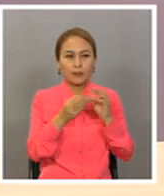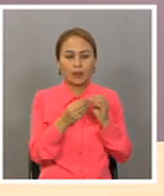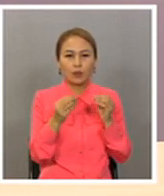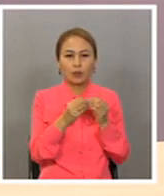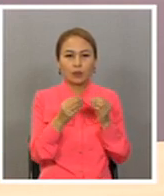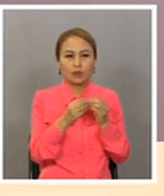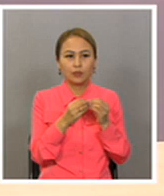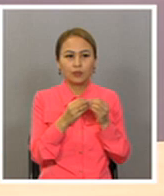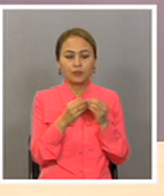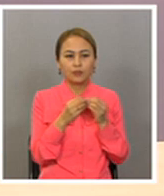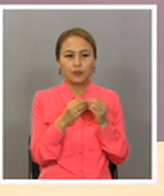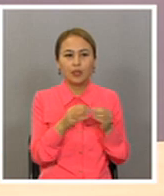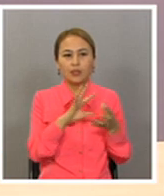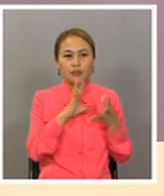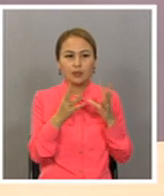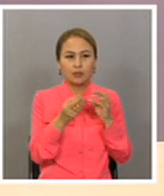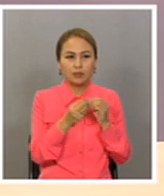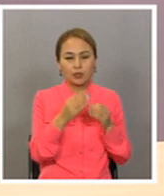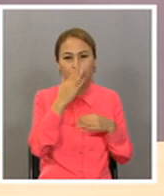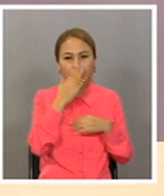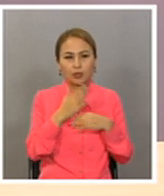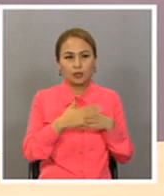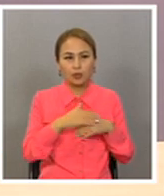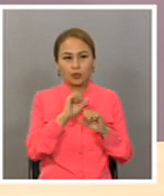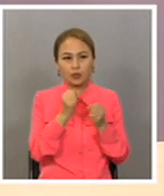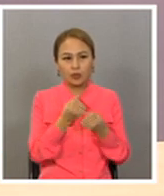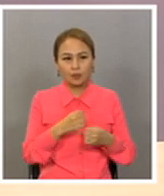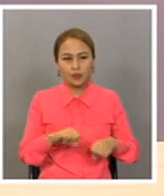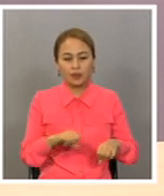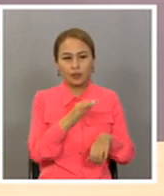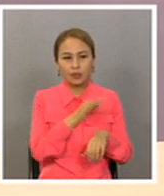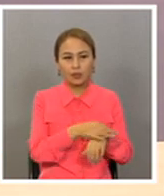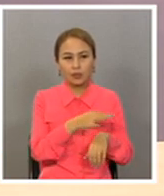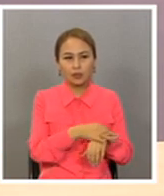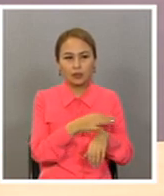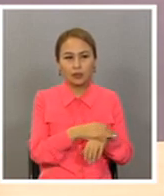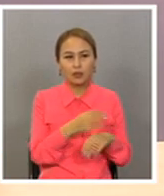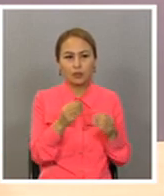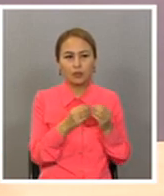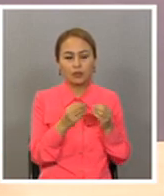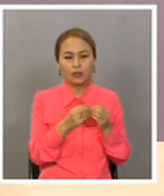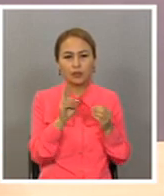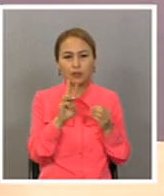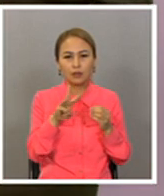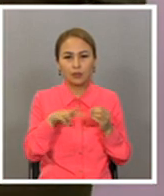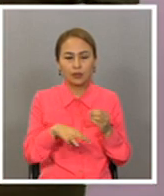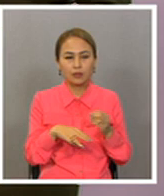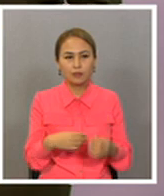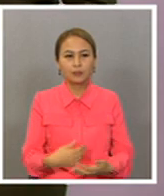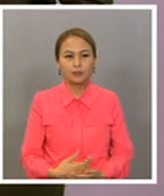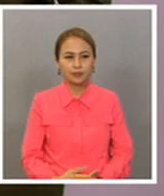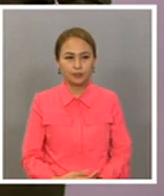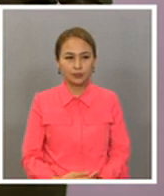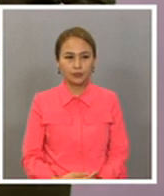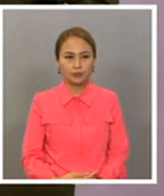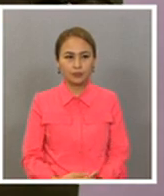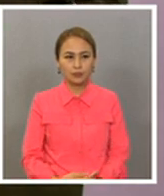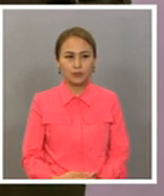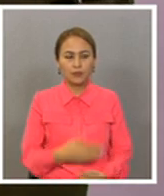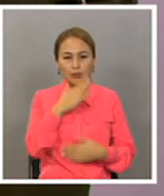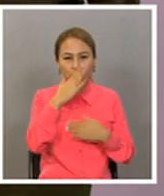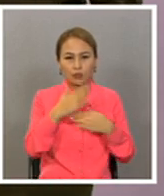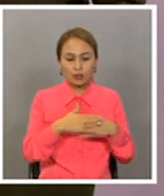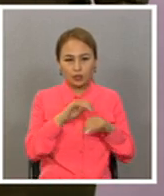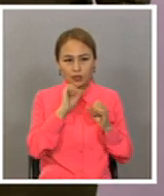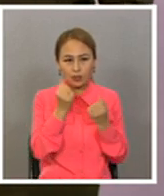тең. Демек, жақындау жылдамдығы сағатына 10 км-ді құрайды. Жақындау